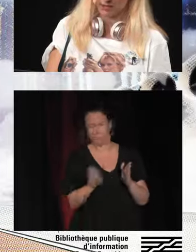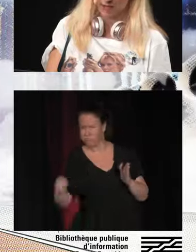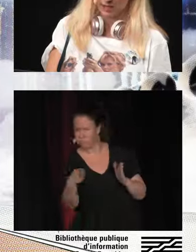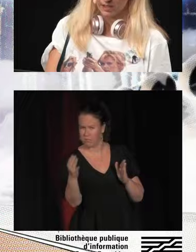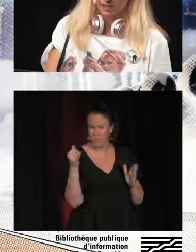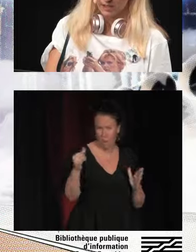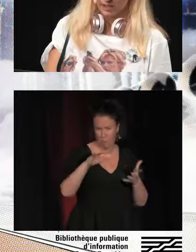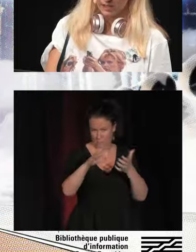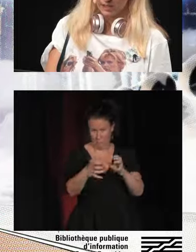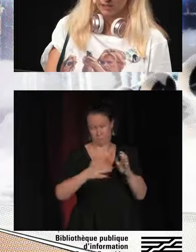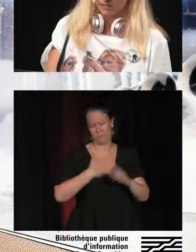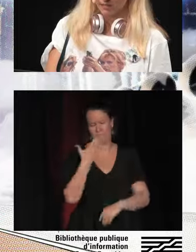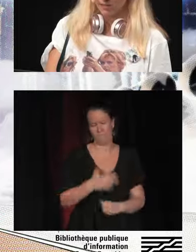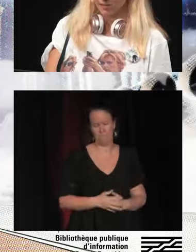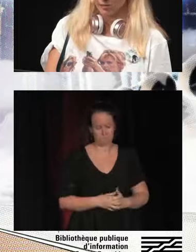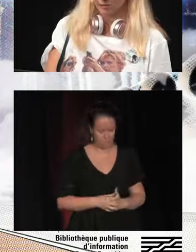mais...